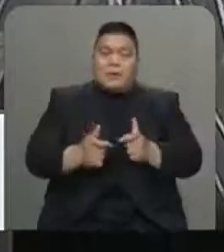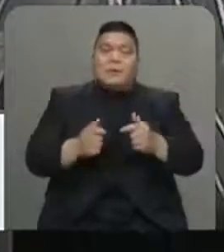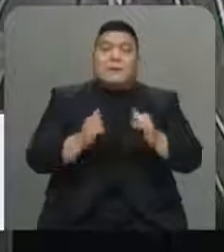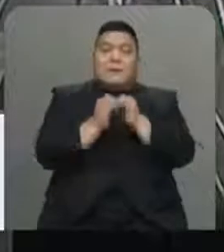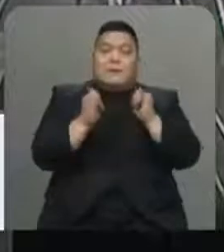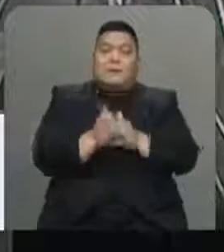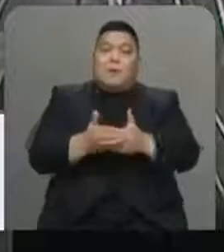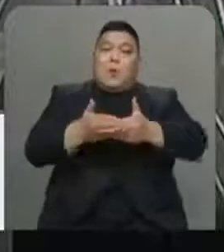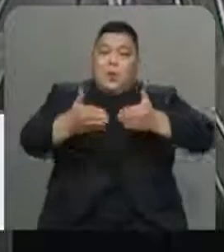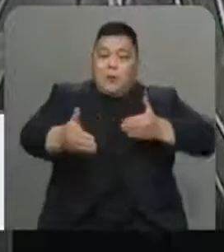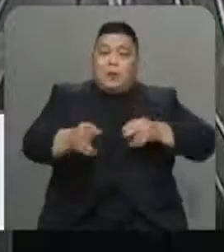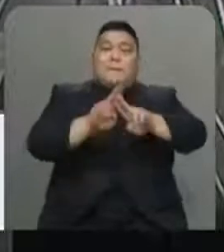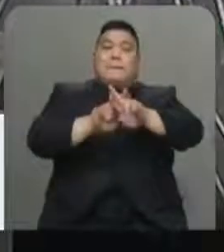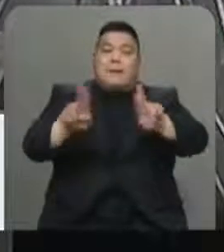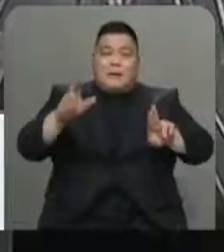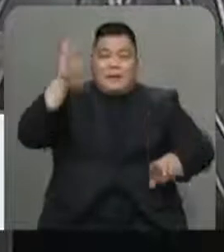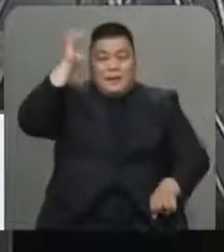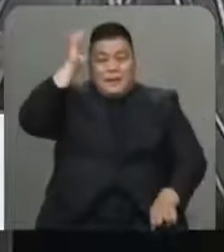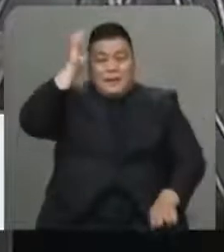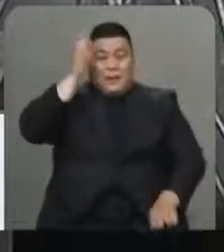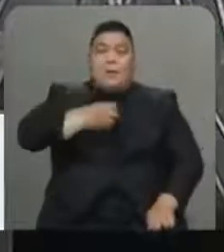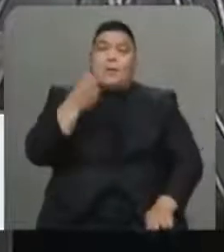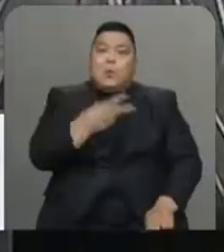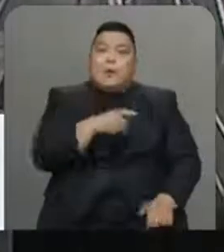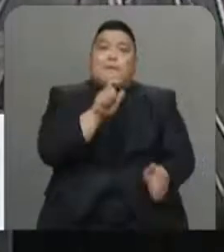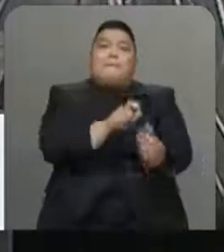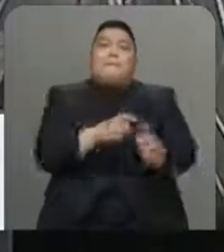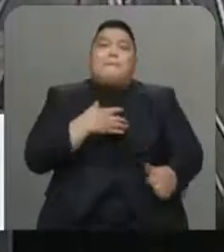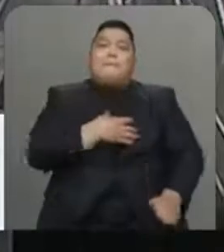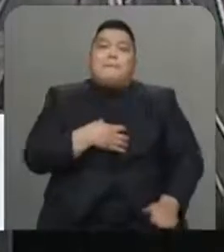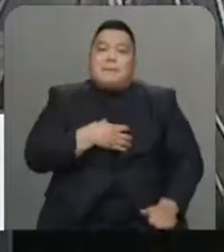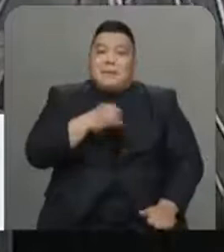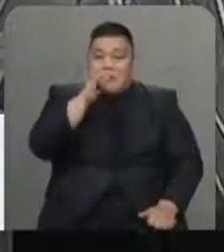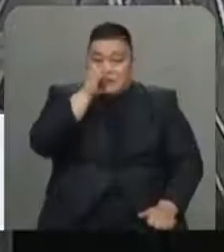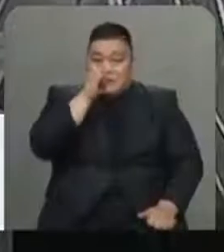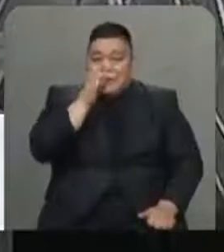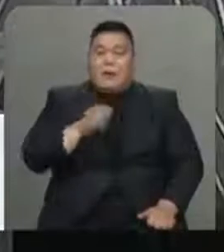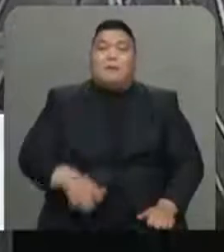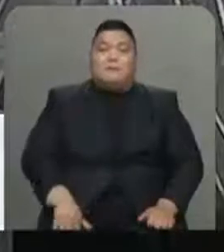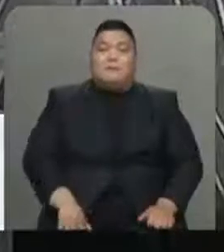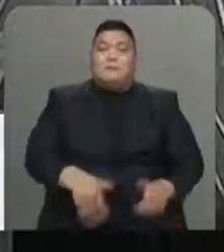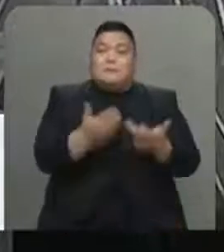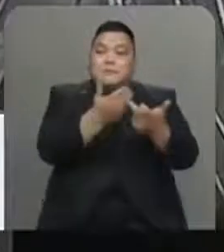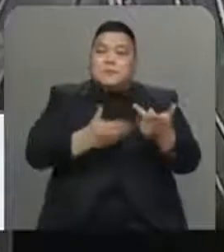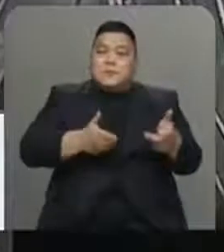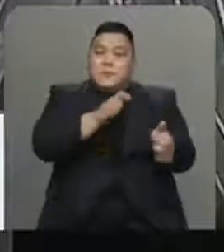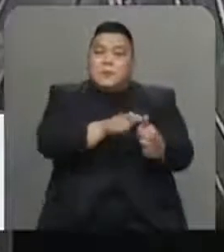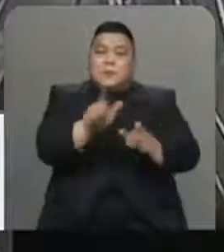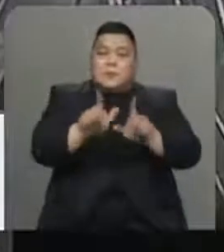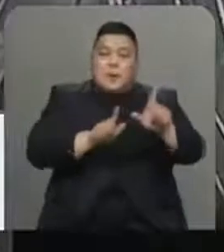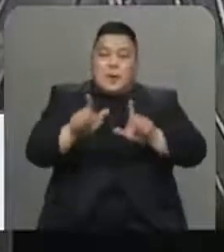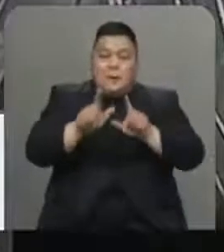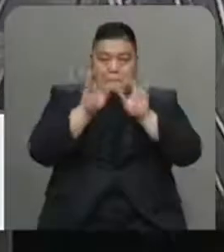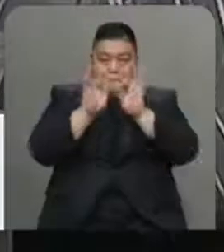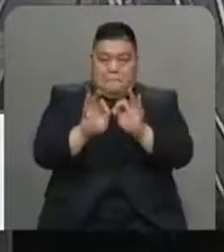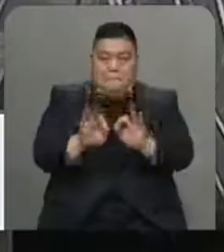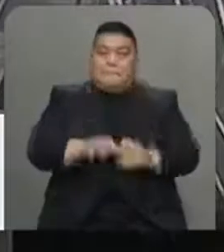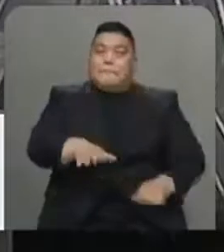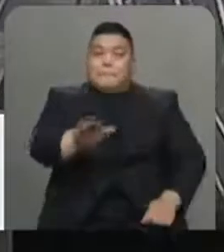우려의 목소리도 여전합니다. 먼저 취재기자 연결해서 강원도 내 코로나19 상황부터 알아봅니다. 강규엽